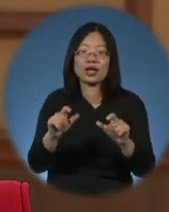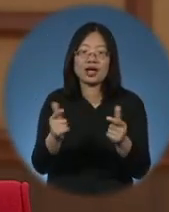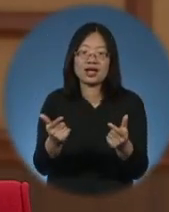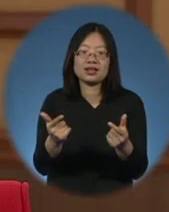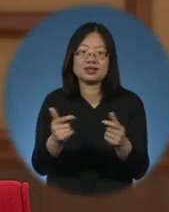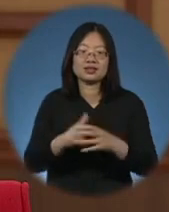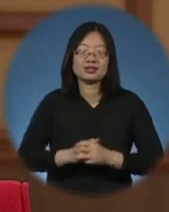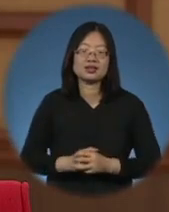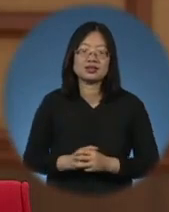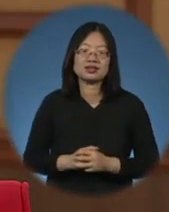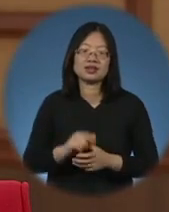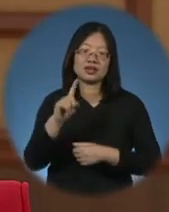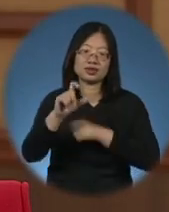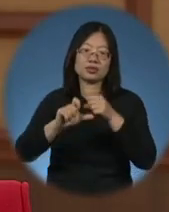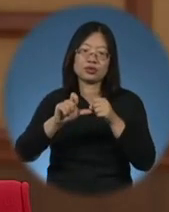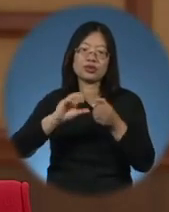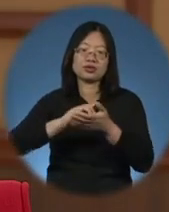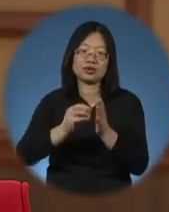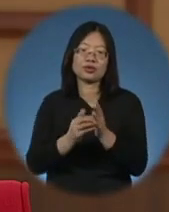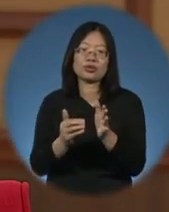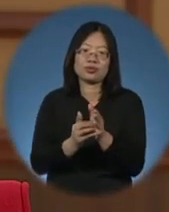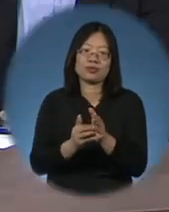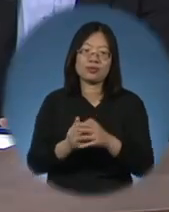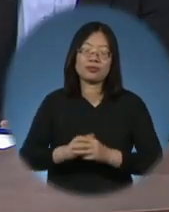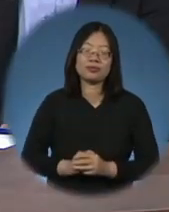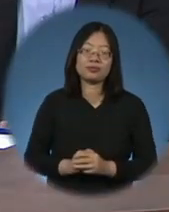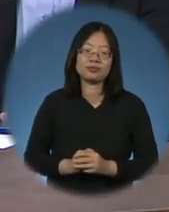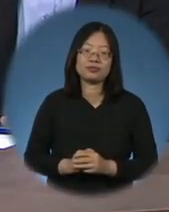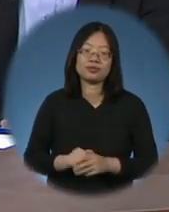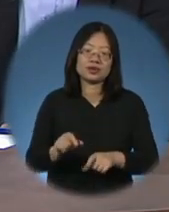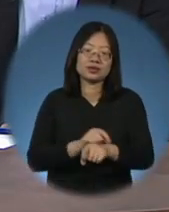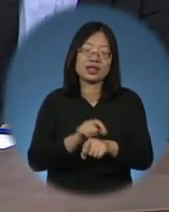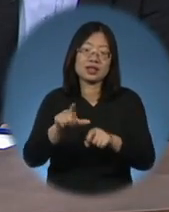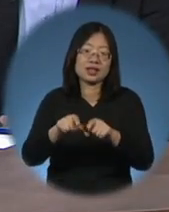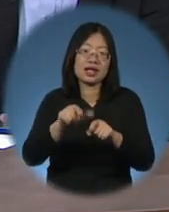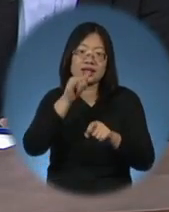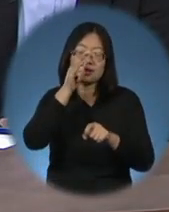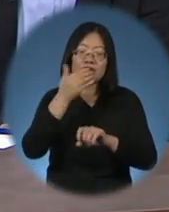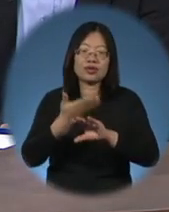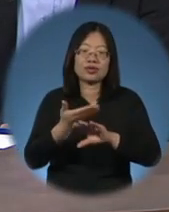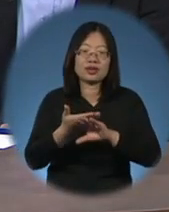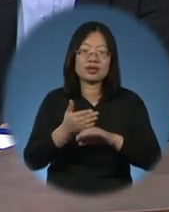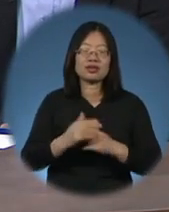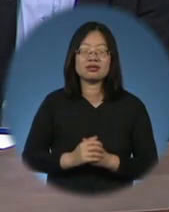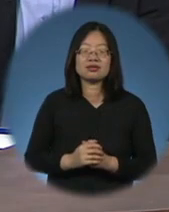아니고요. 예, 예. 15년 정도 된 것 같아요. 특별히 계기가 있던 것은 아니고요.